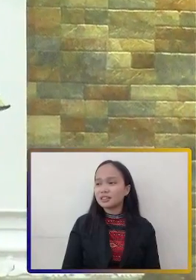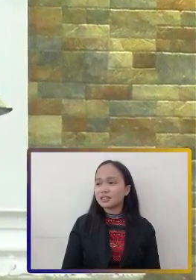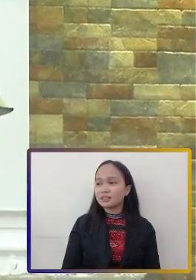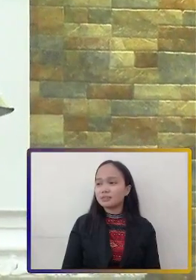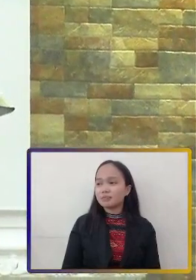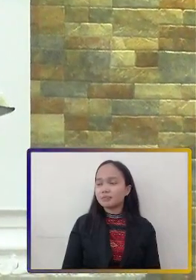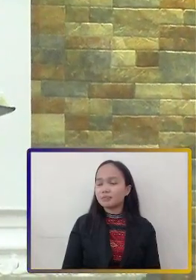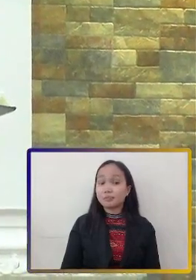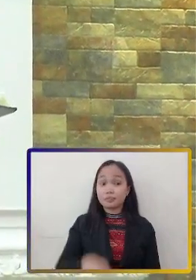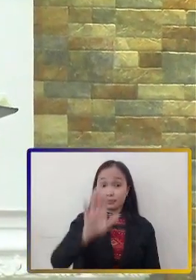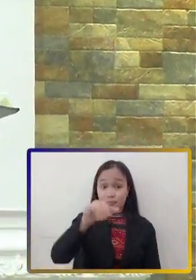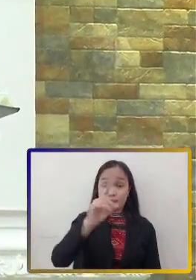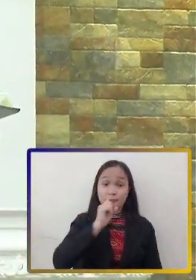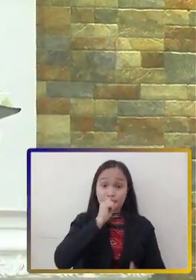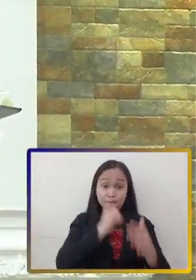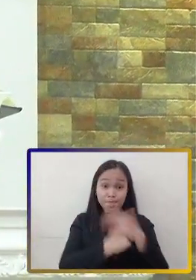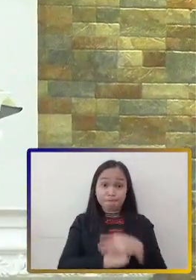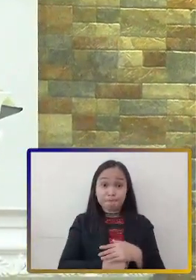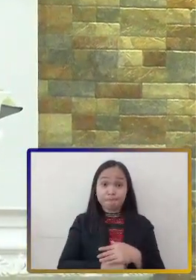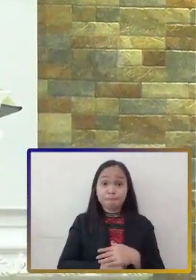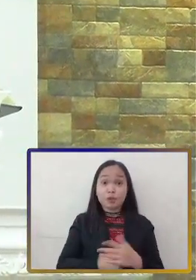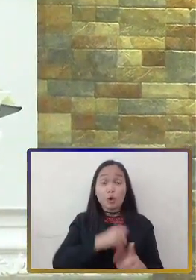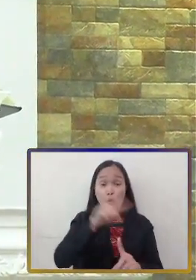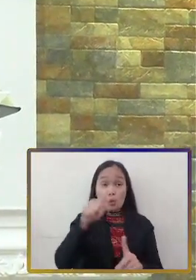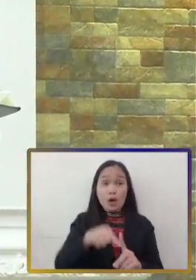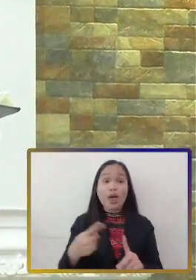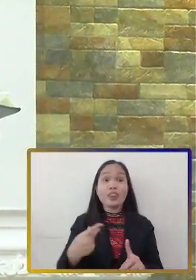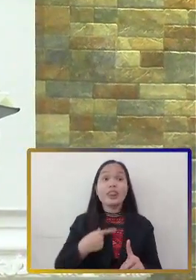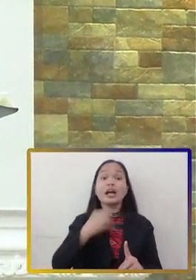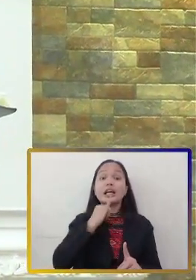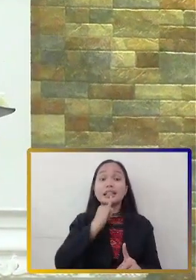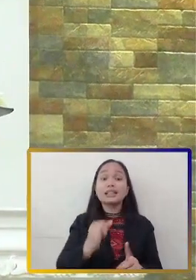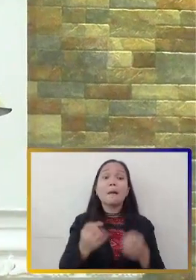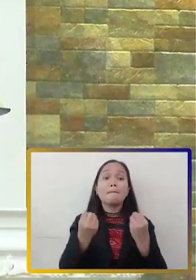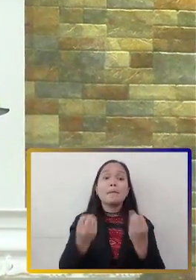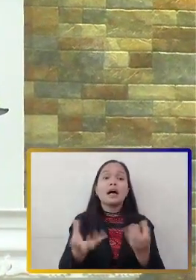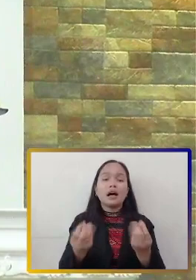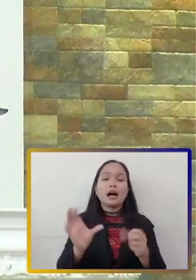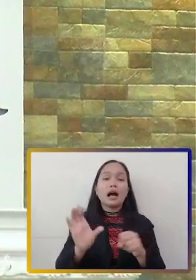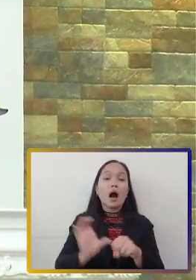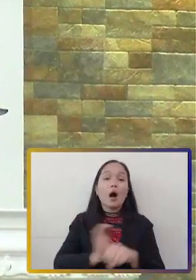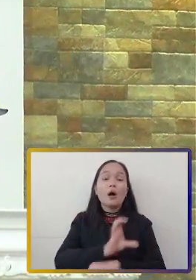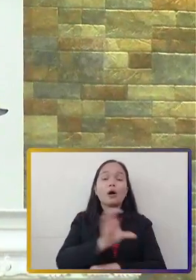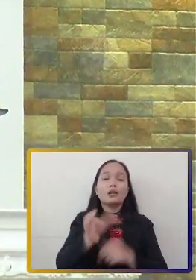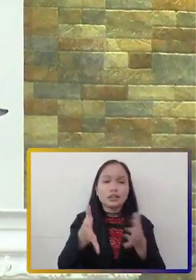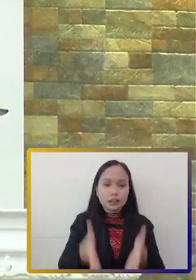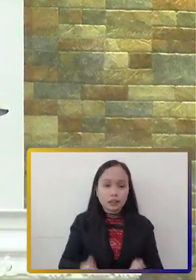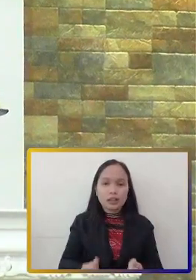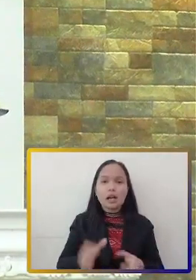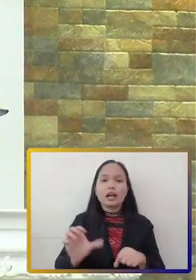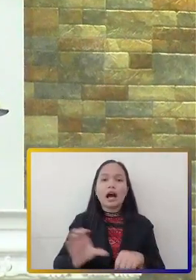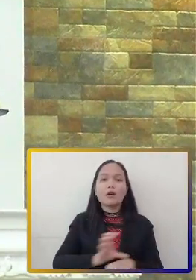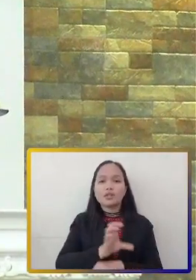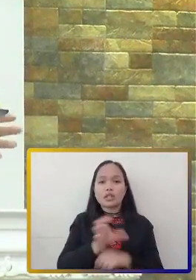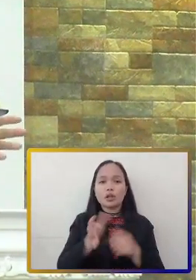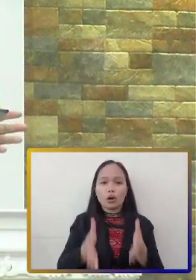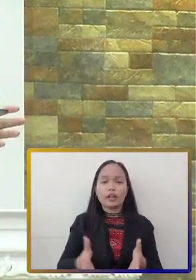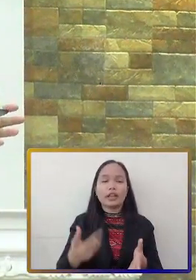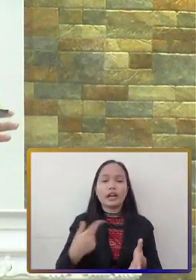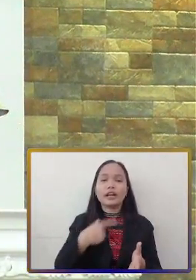Very simple. Where there is multitudes of, talk to me if you can.